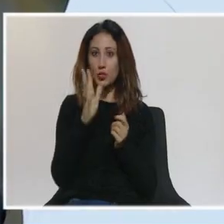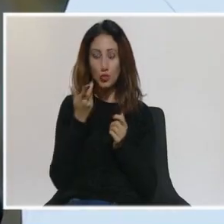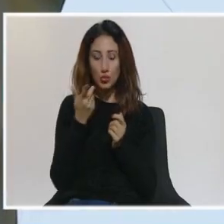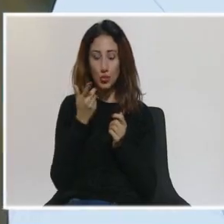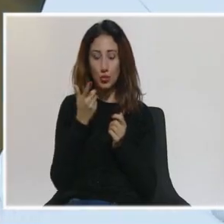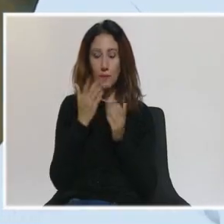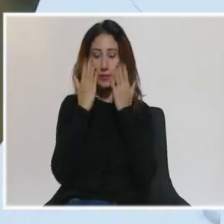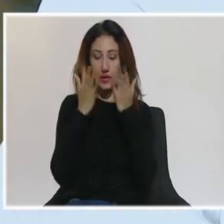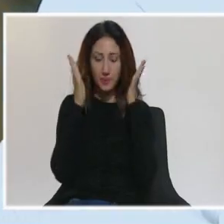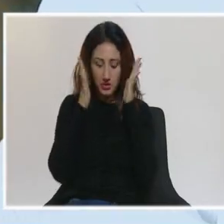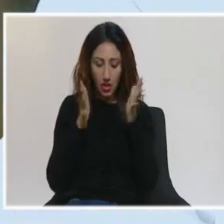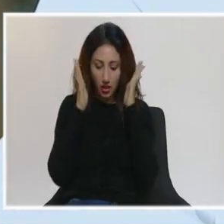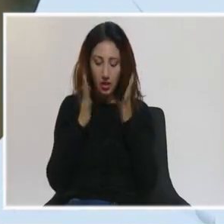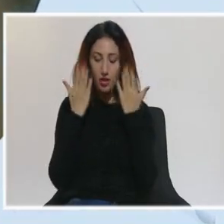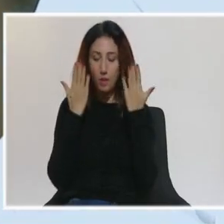بدعيها في كل صلاه